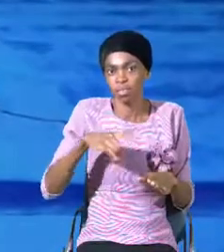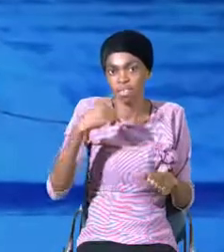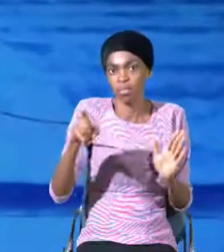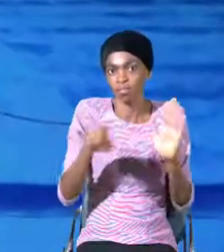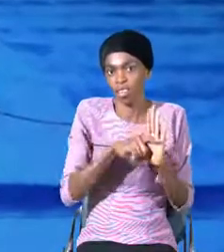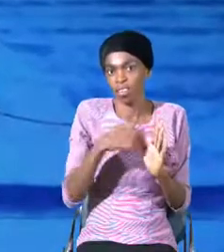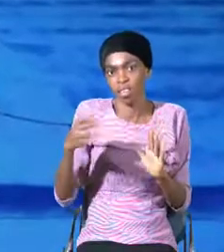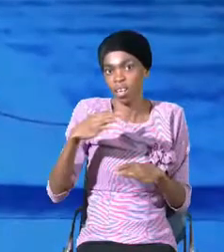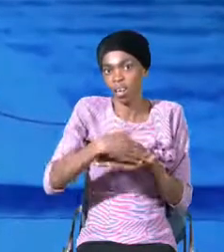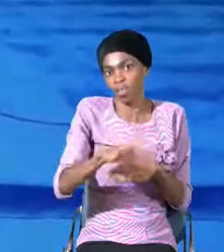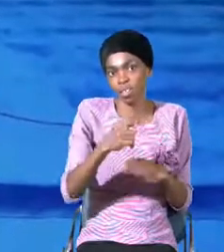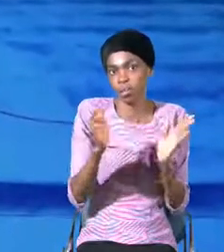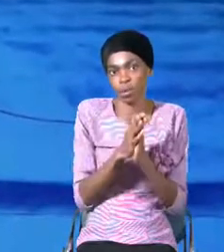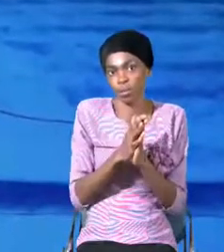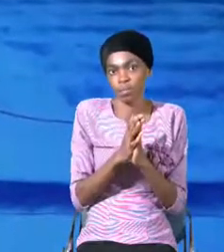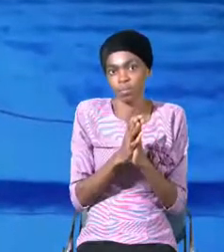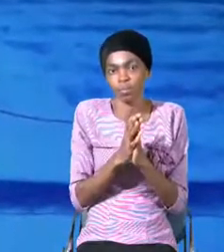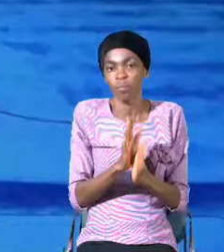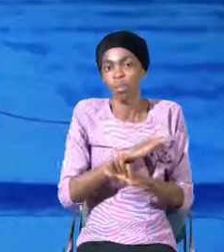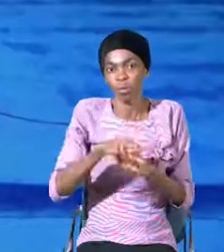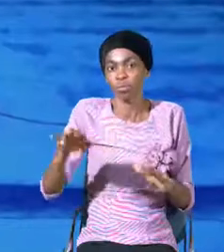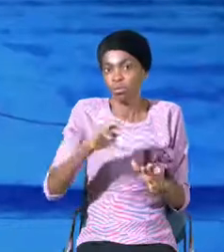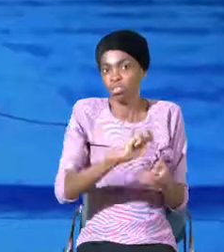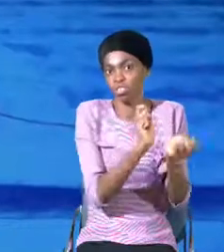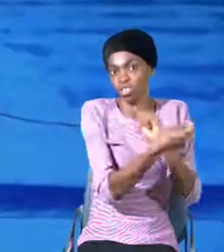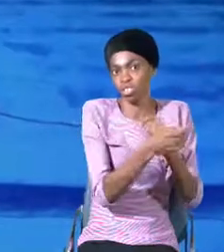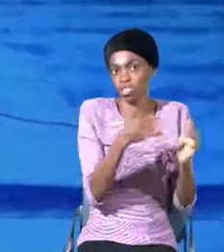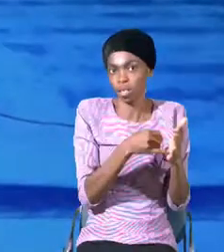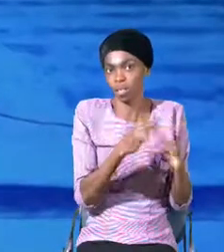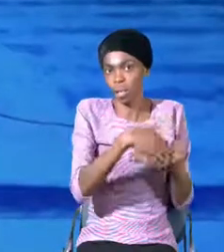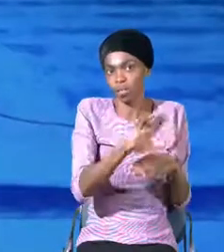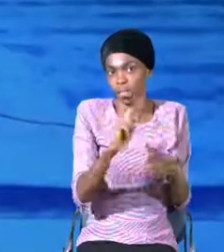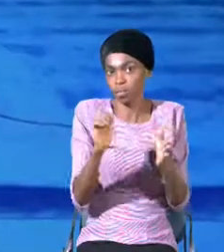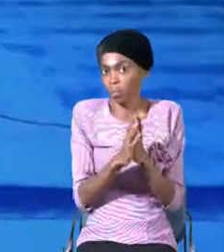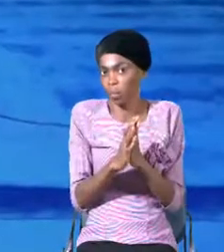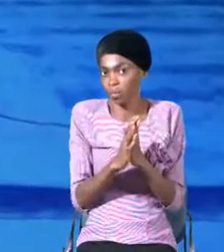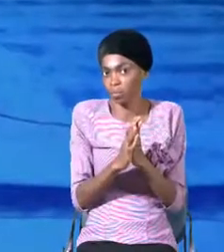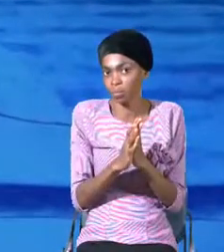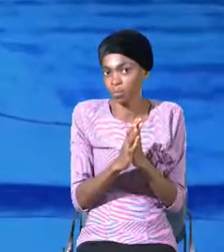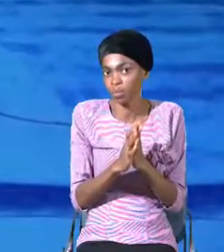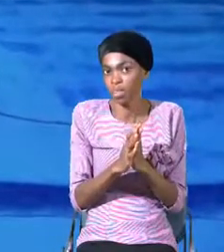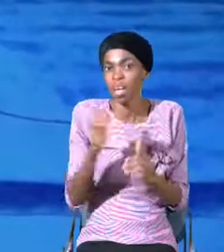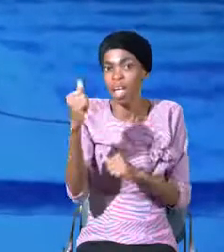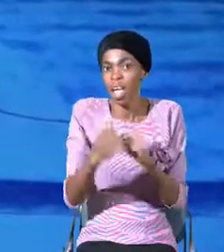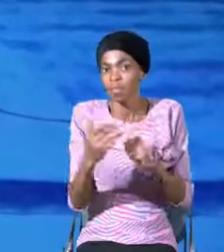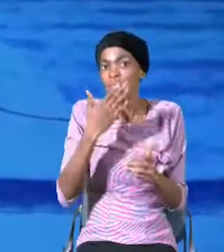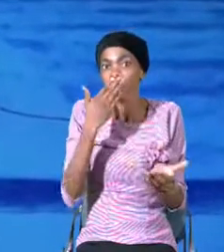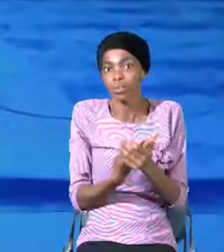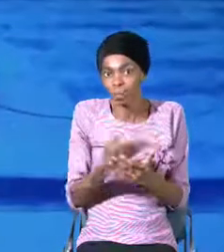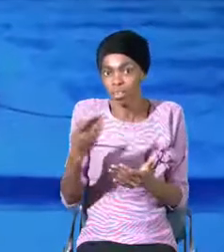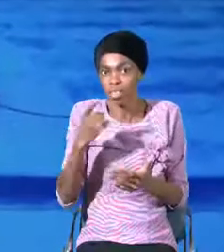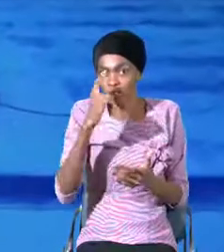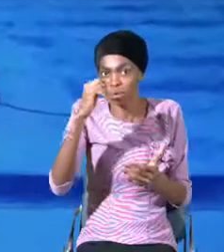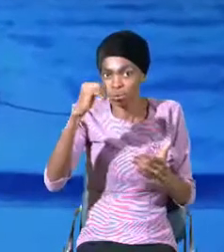plus de choses négatives après la prière. Ne révoque pas cela après la prière. Toute bonne